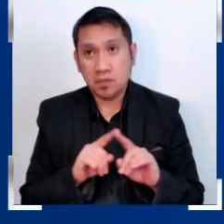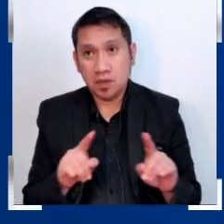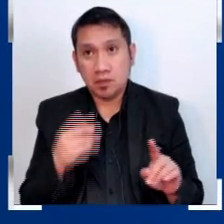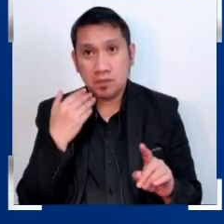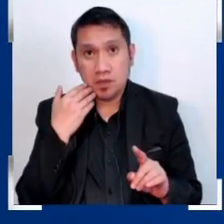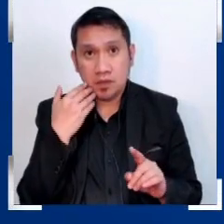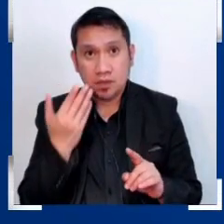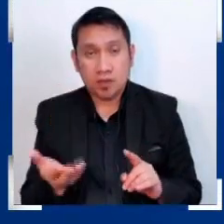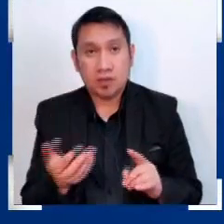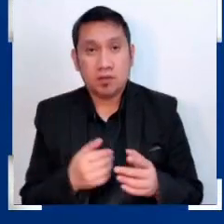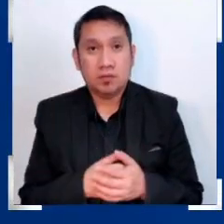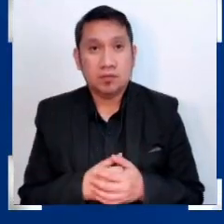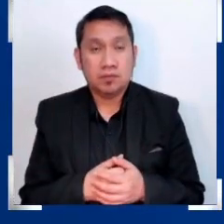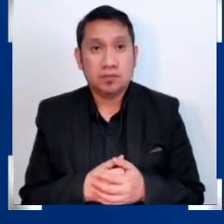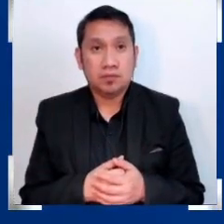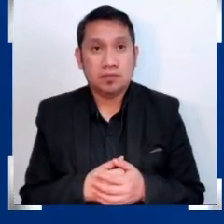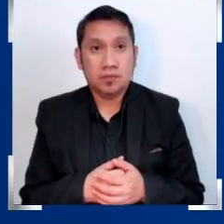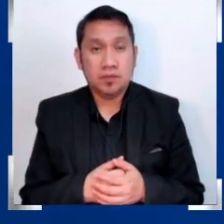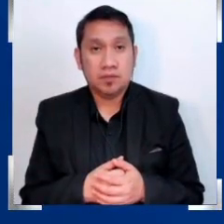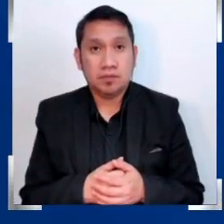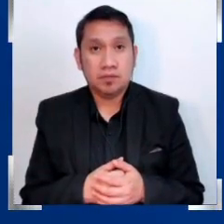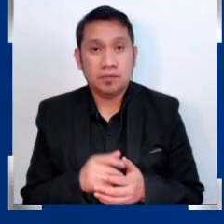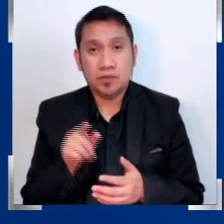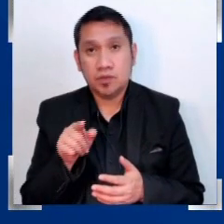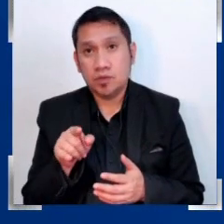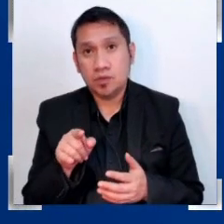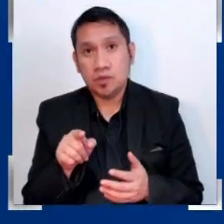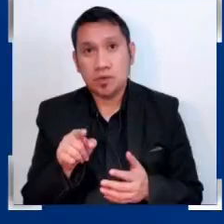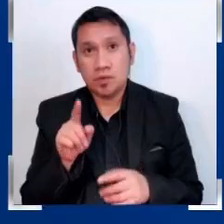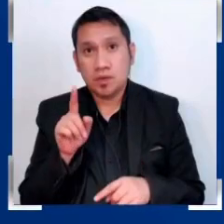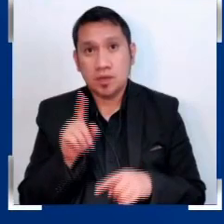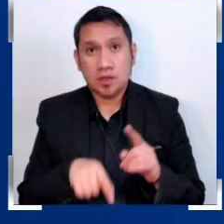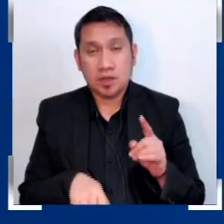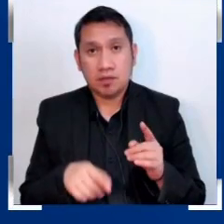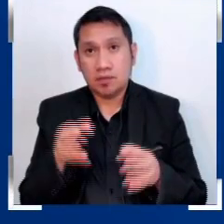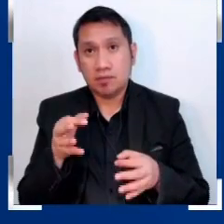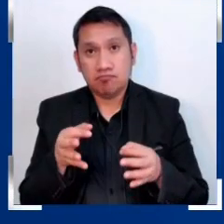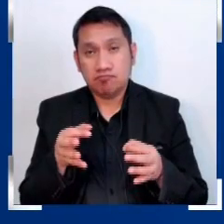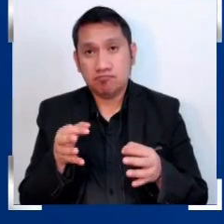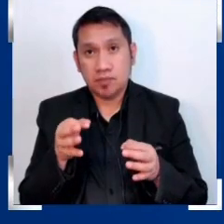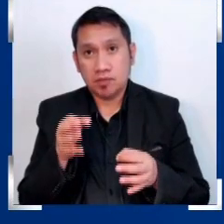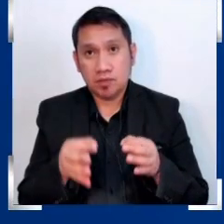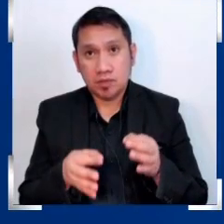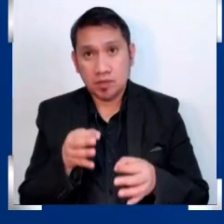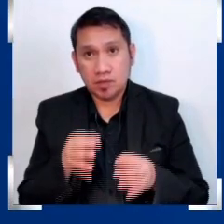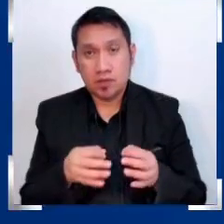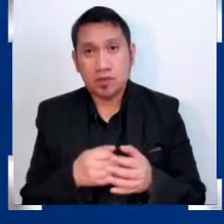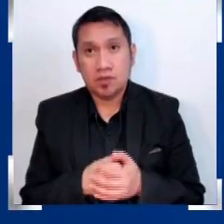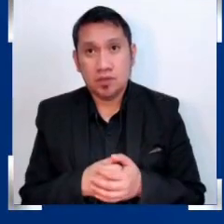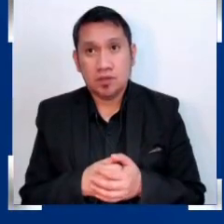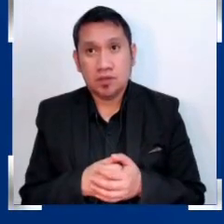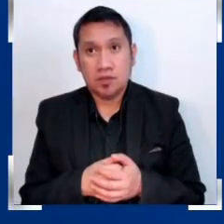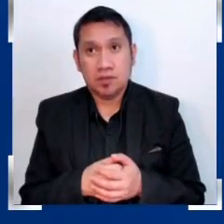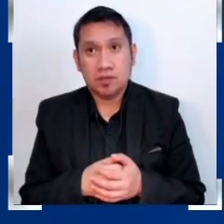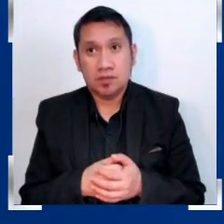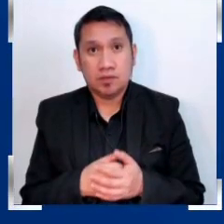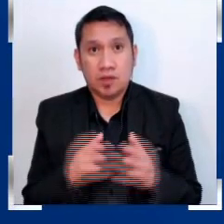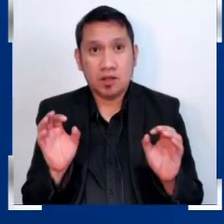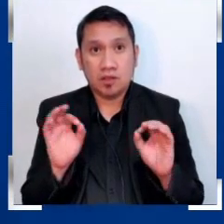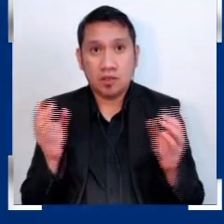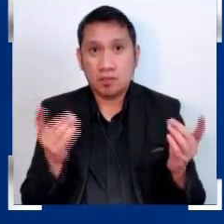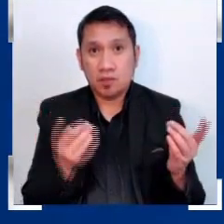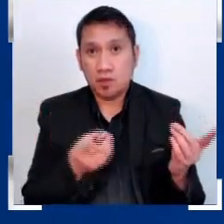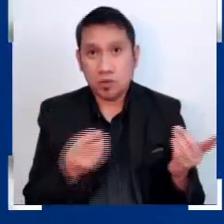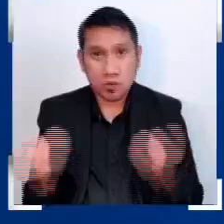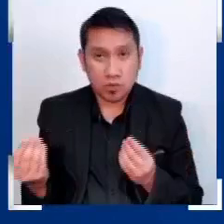ang gusto ta dili na nila mausob pa sa lain sakto na nang isa nga naay naanay ni kuan naanay